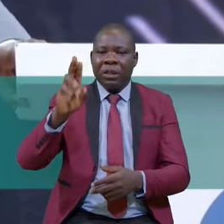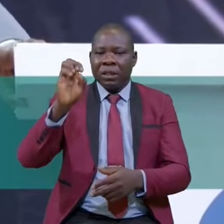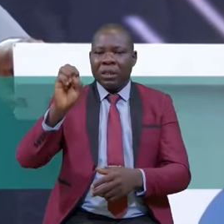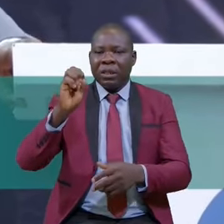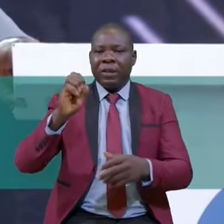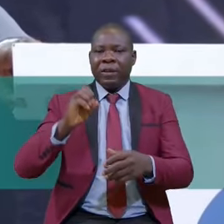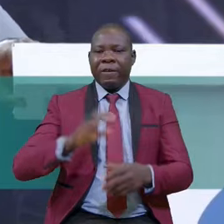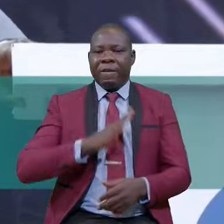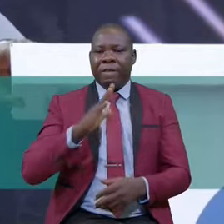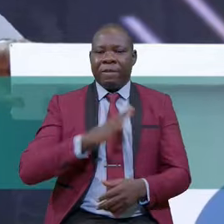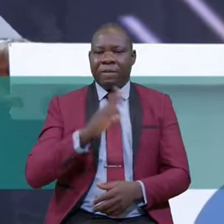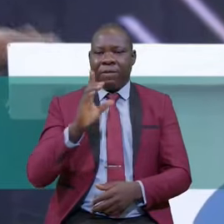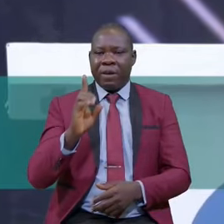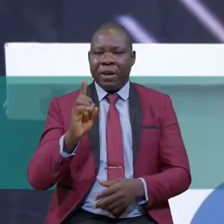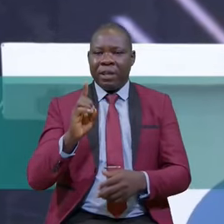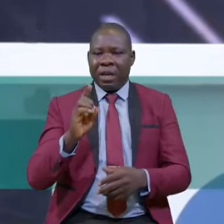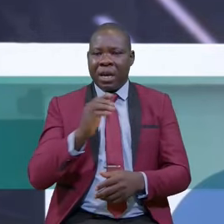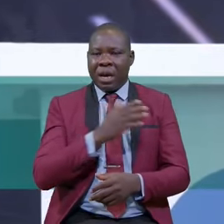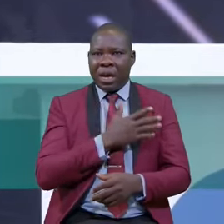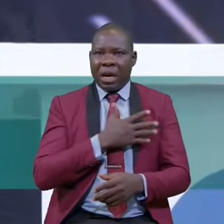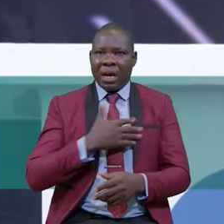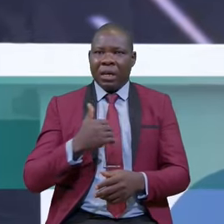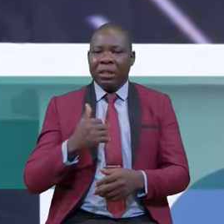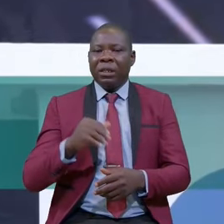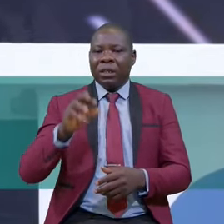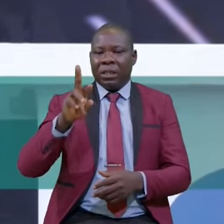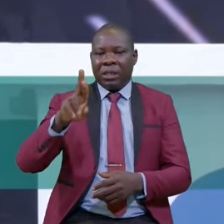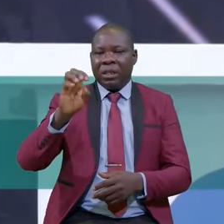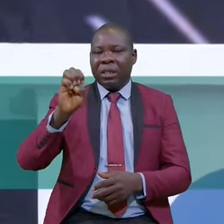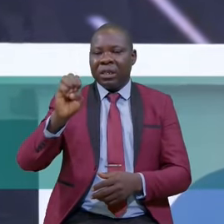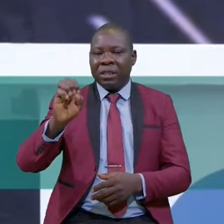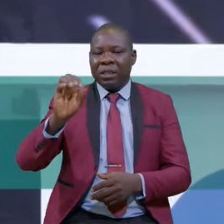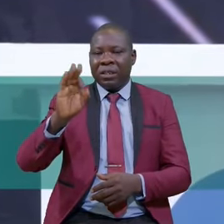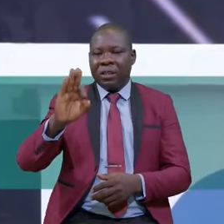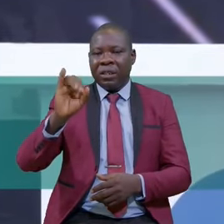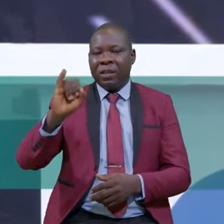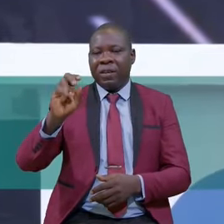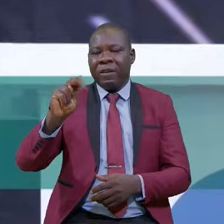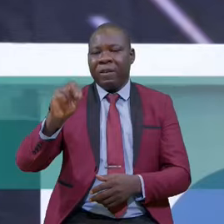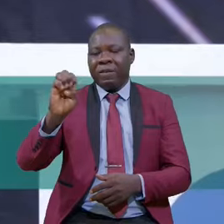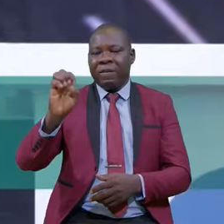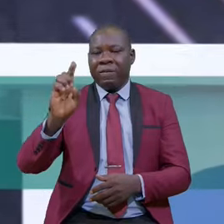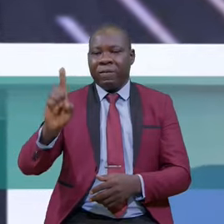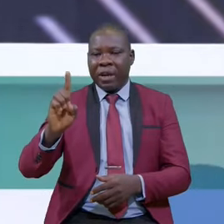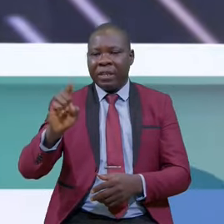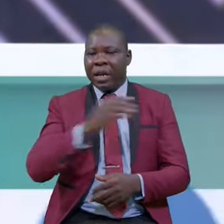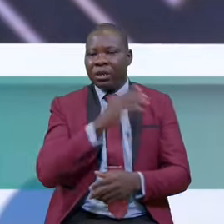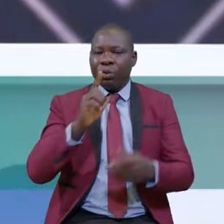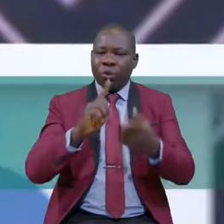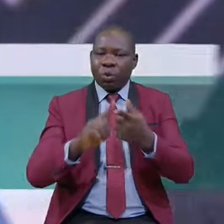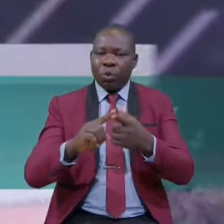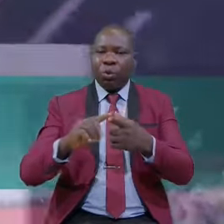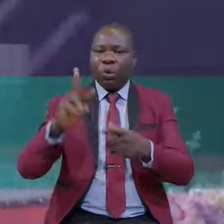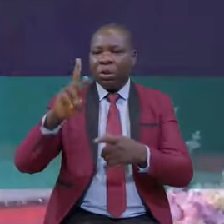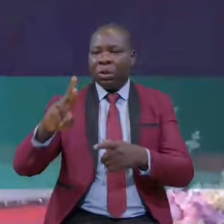Raffiner pour reconstruire Christ, avec Christ, master, notre maître, modèle, et